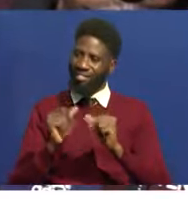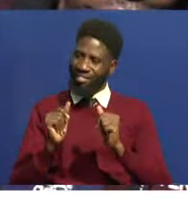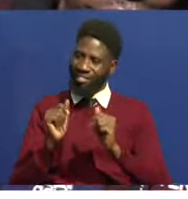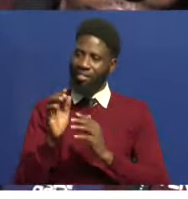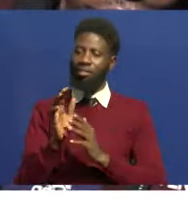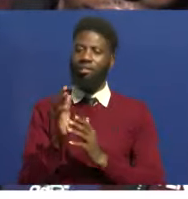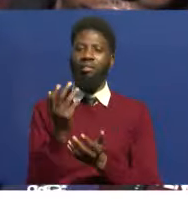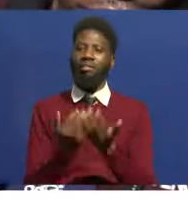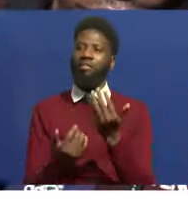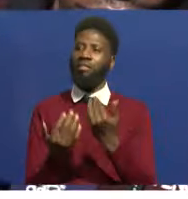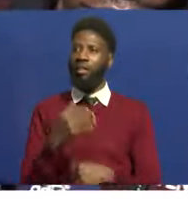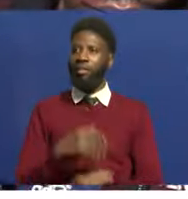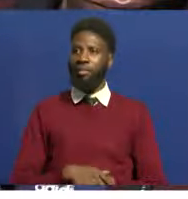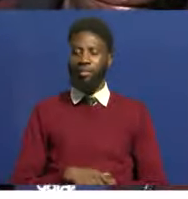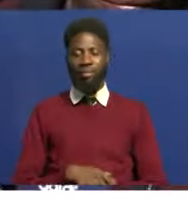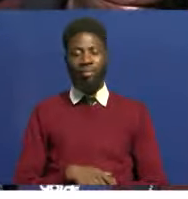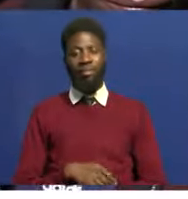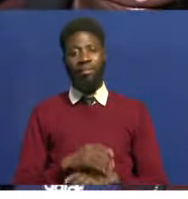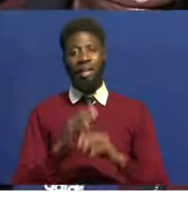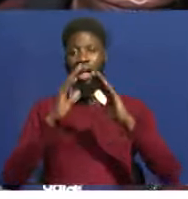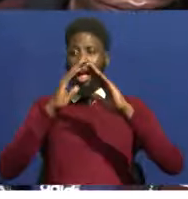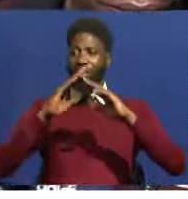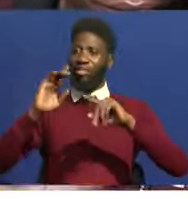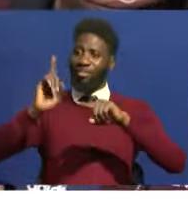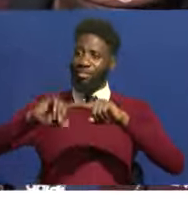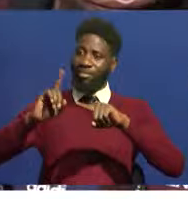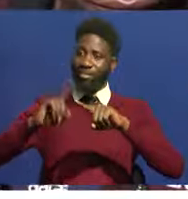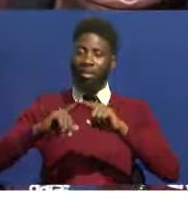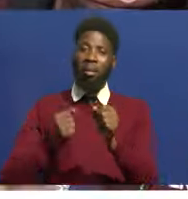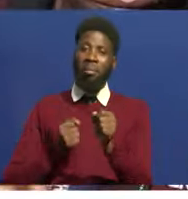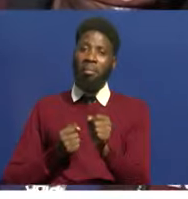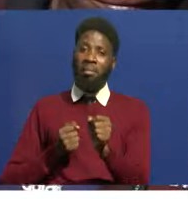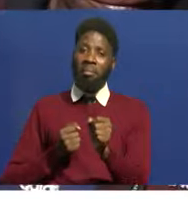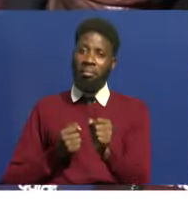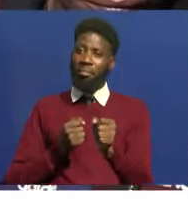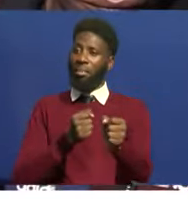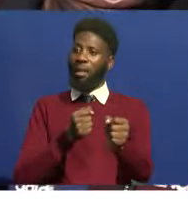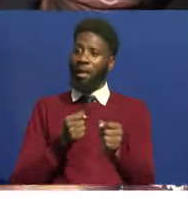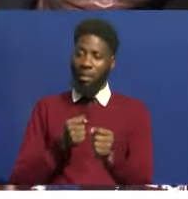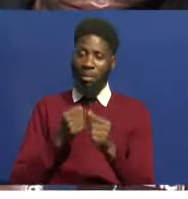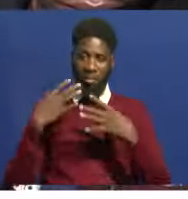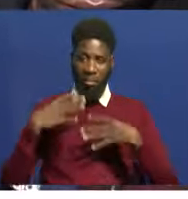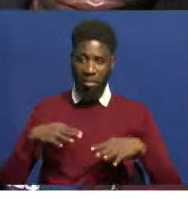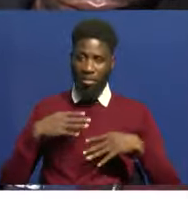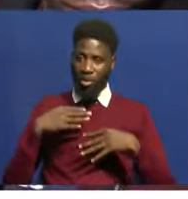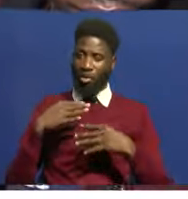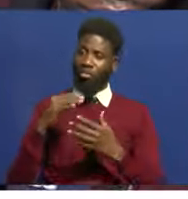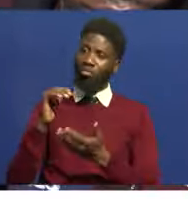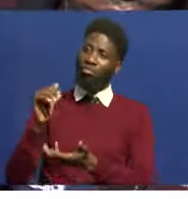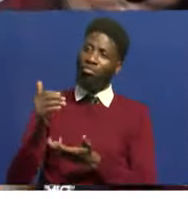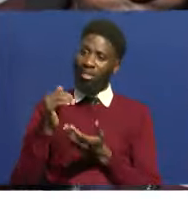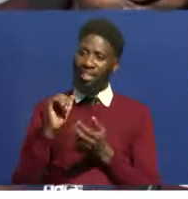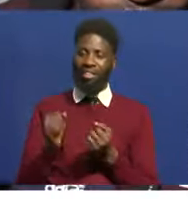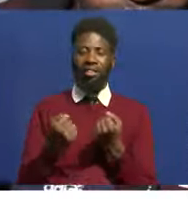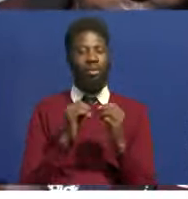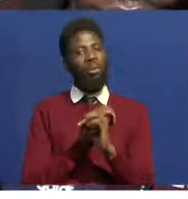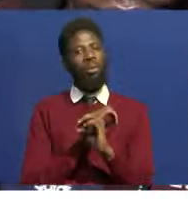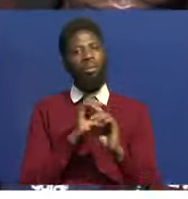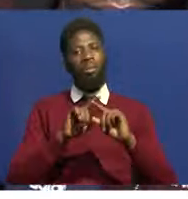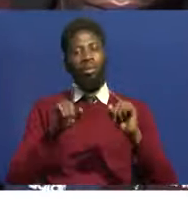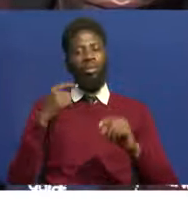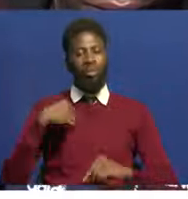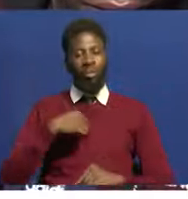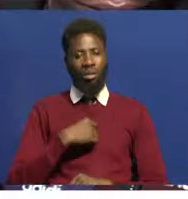yoteomekao na hakuna kitu Watu wameza kuchukua Hata kidogo lakini kwa bahati tumejua